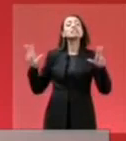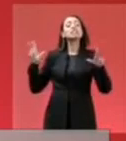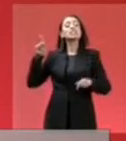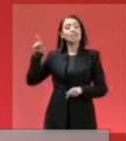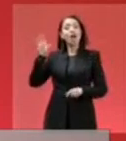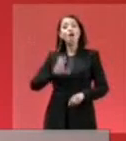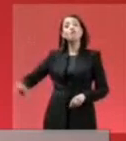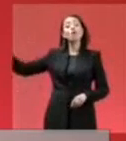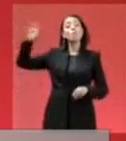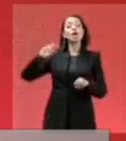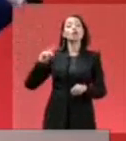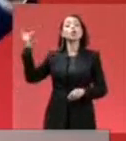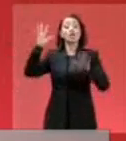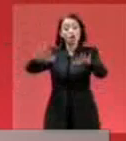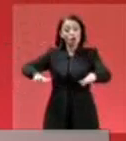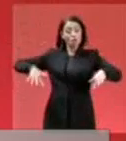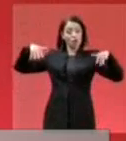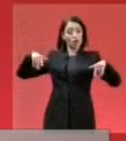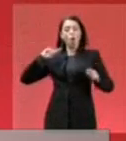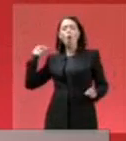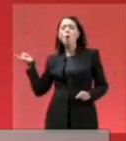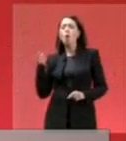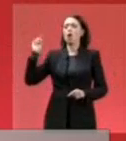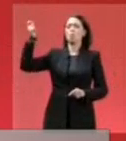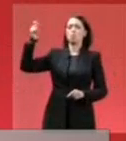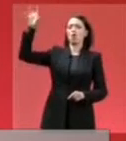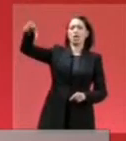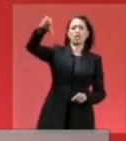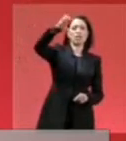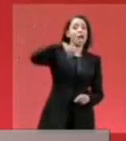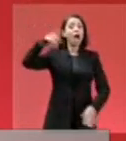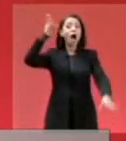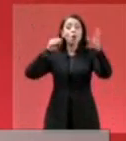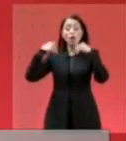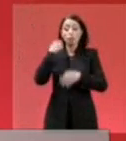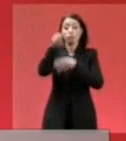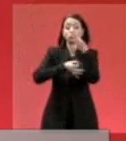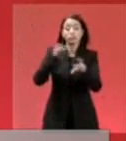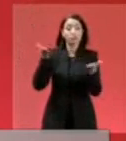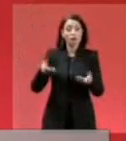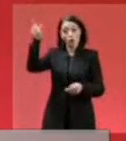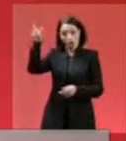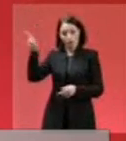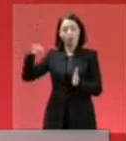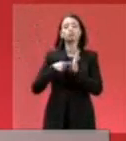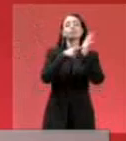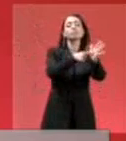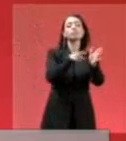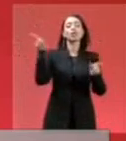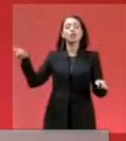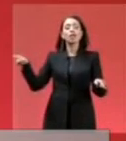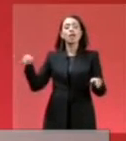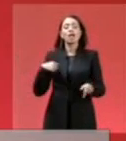Ευρωπαϊκού Κοινοβουλίου, που ήταν όλοι οι αρχηγοί των πολιτικών παρατάξεων και ακούγαν αυτά που τους έλεγα, ενώ ο ίδιος επιδεικτικά είχε κατεβάσει